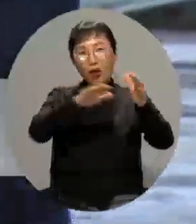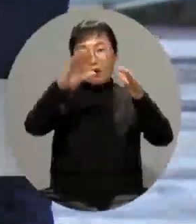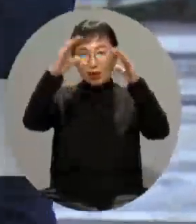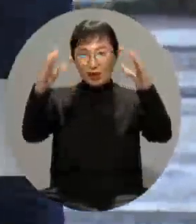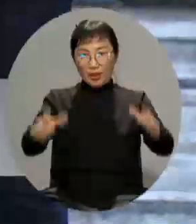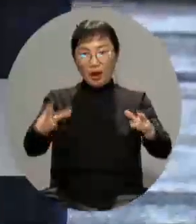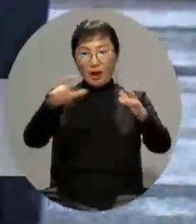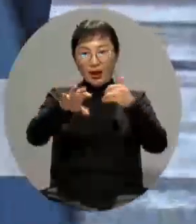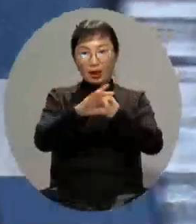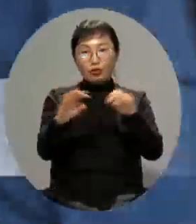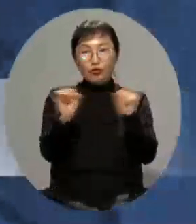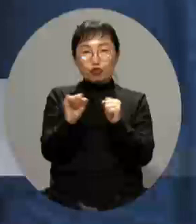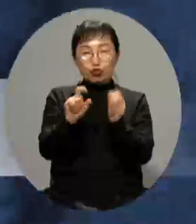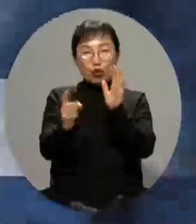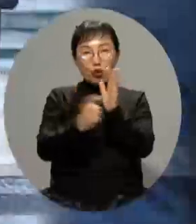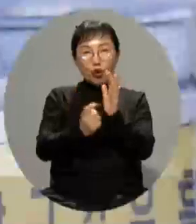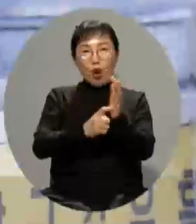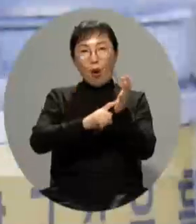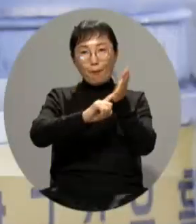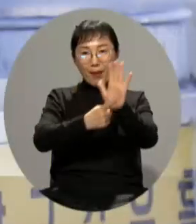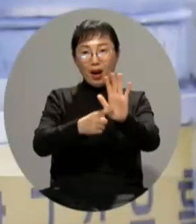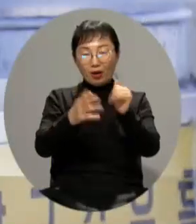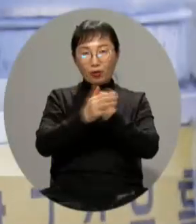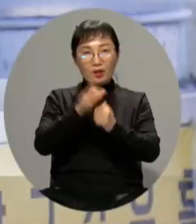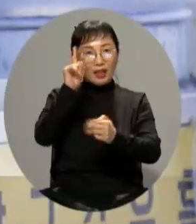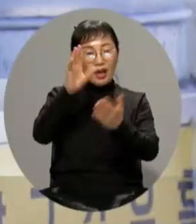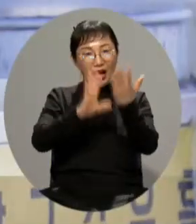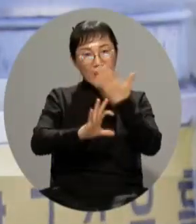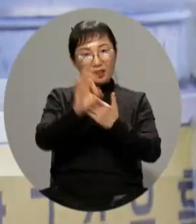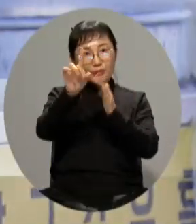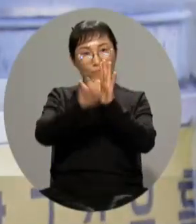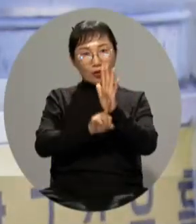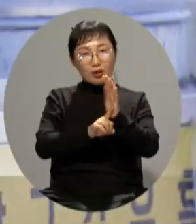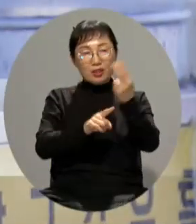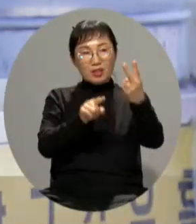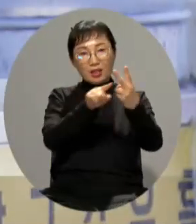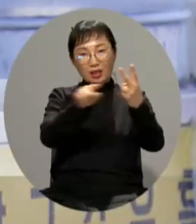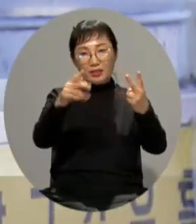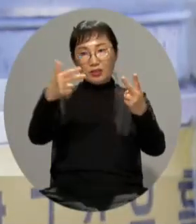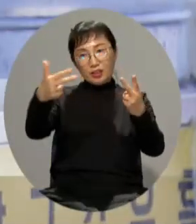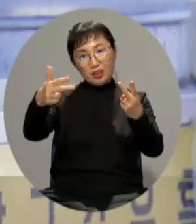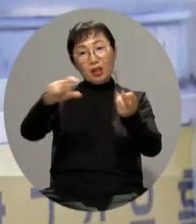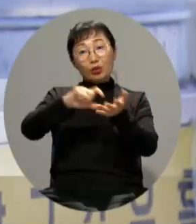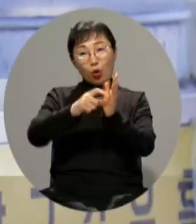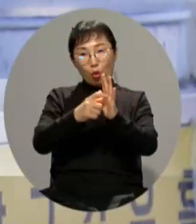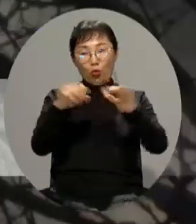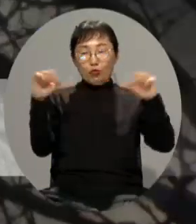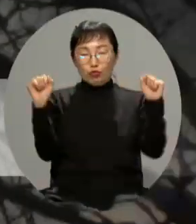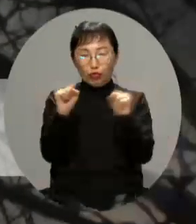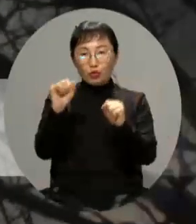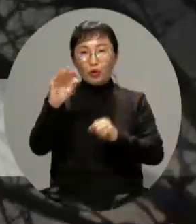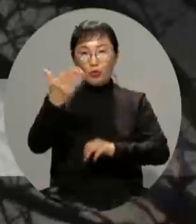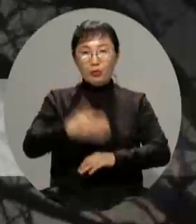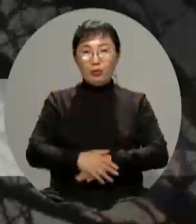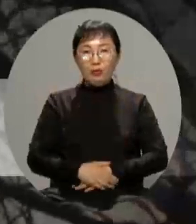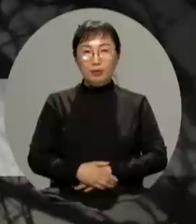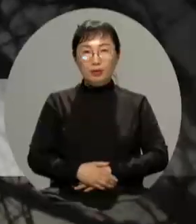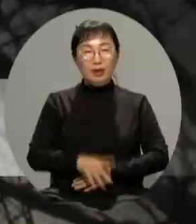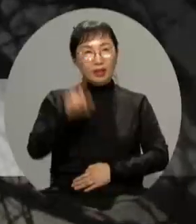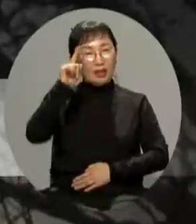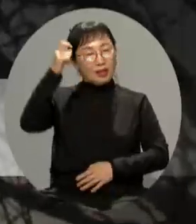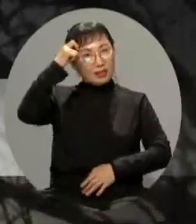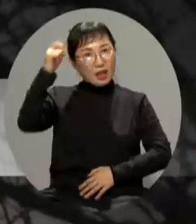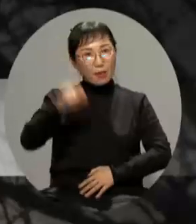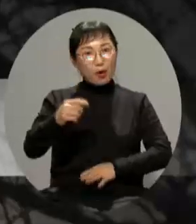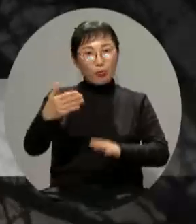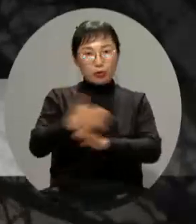경보가 발효되고 내일 아침에는 기온이 영하 2도에서 영하 7도까지 떨어지는 등 강추위가 찾아오겠습니다 내일